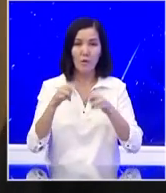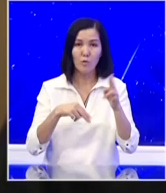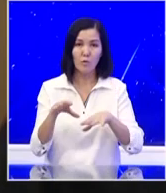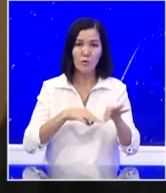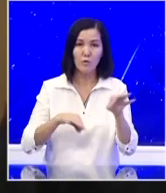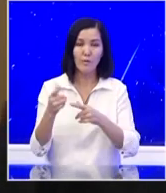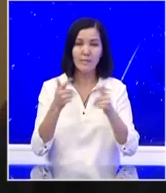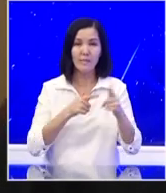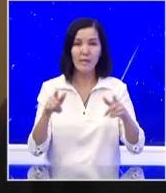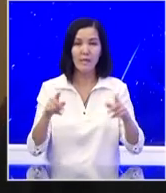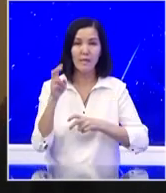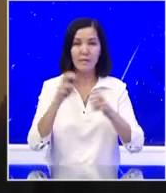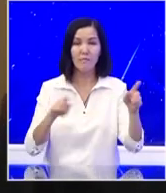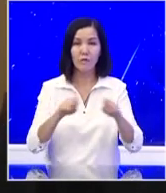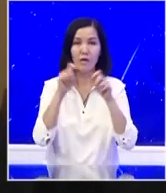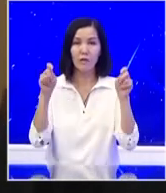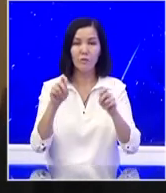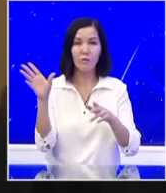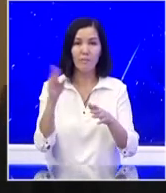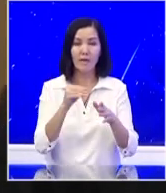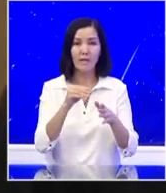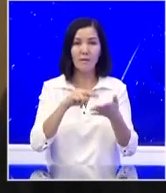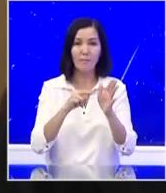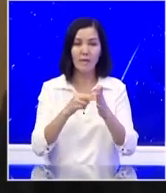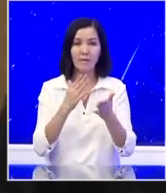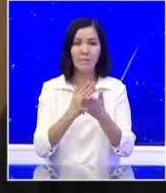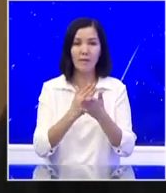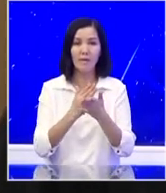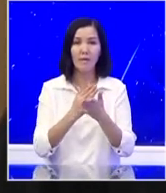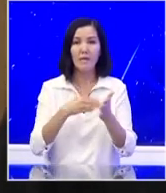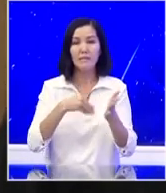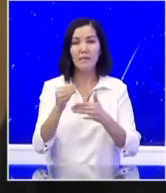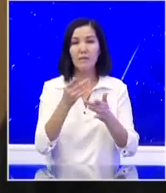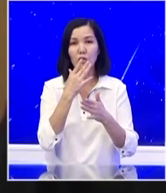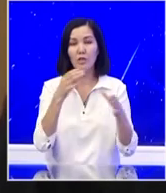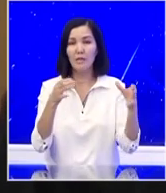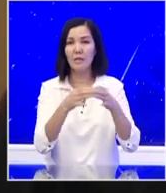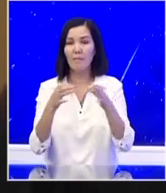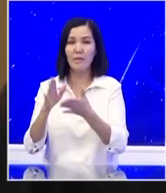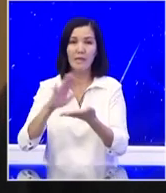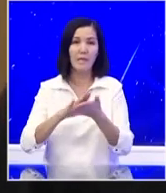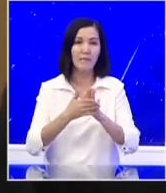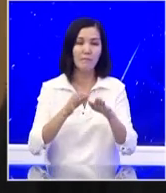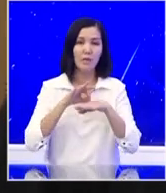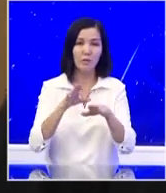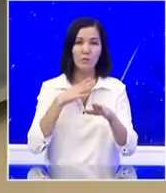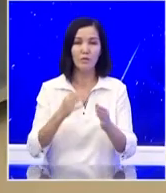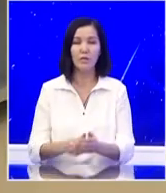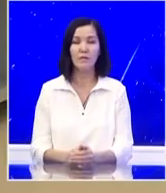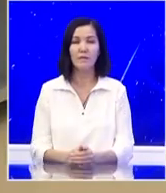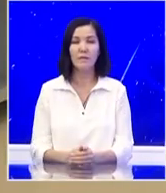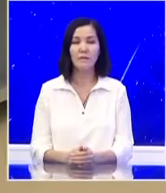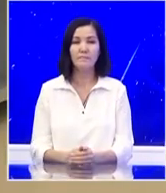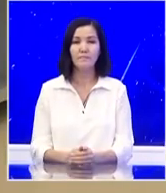Зауыттың ашылуына дейін есептеп қойдық. Тіпті шикізат пен құрал-жабдықтар алатын шетелдік компаниялармен де келісіп қойдық.